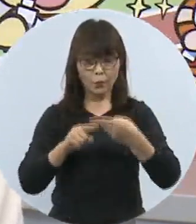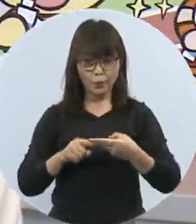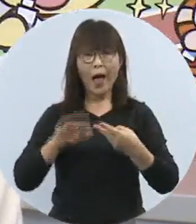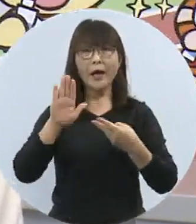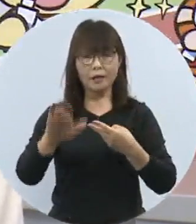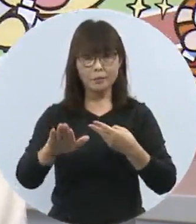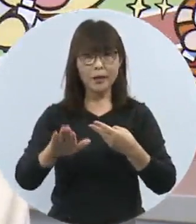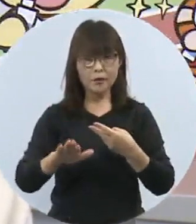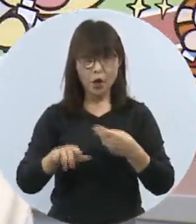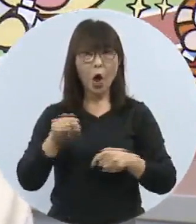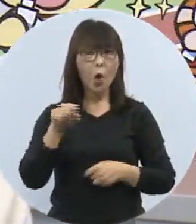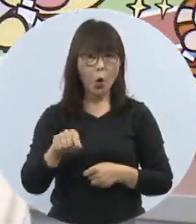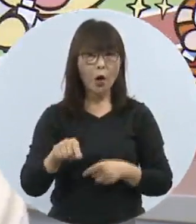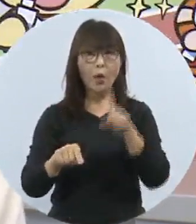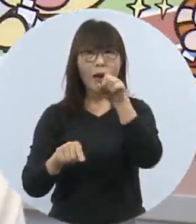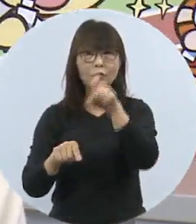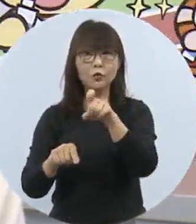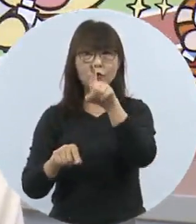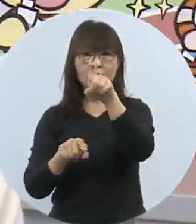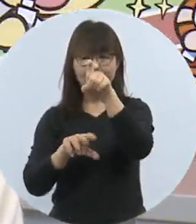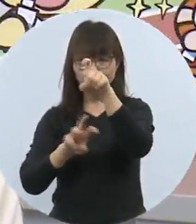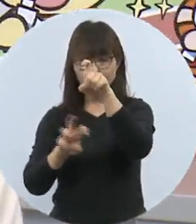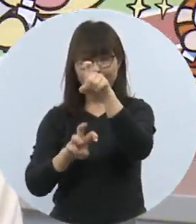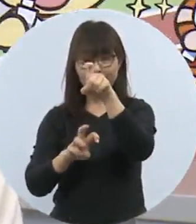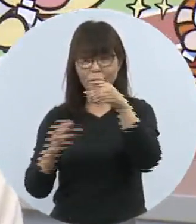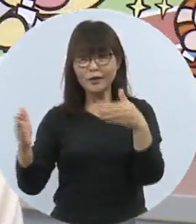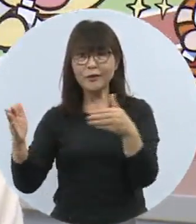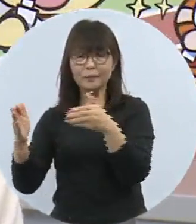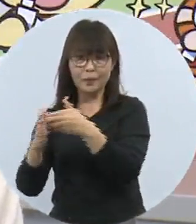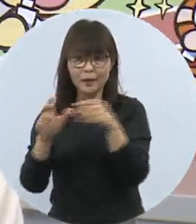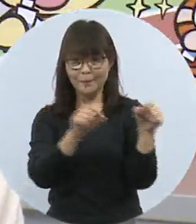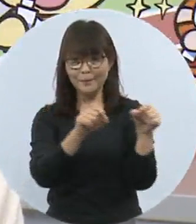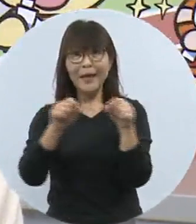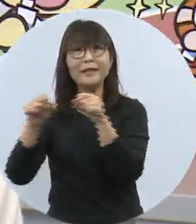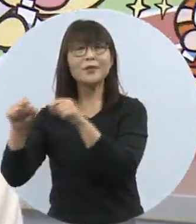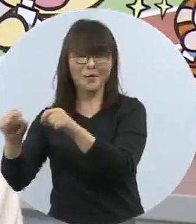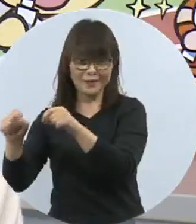で11月の30日まで今年度は期間を延長して